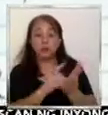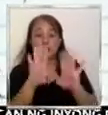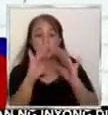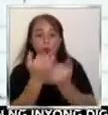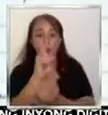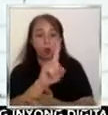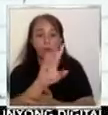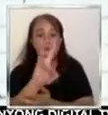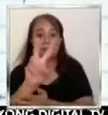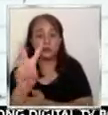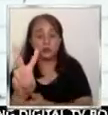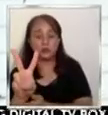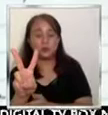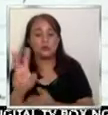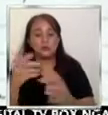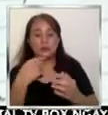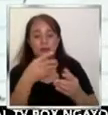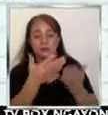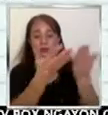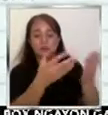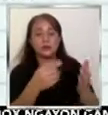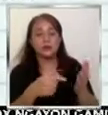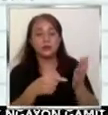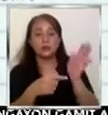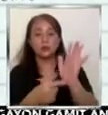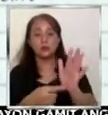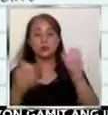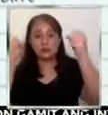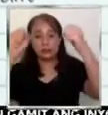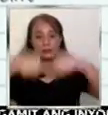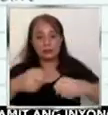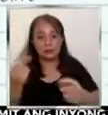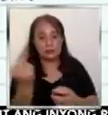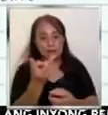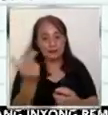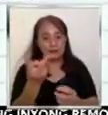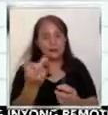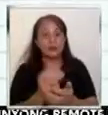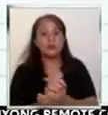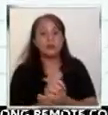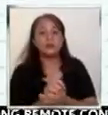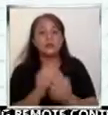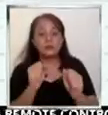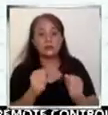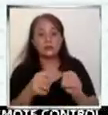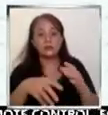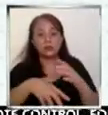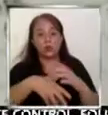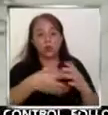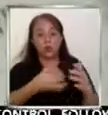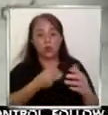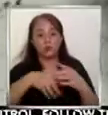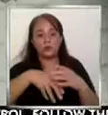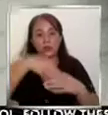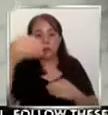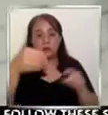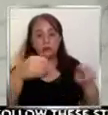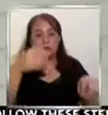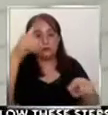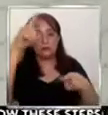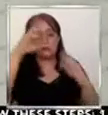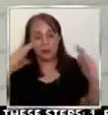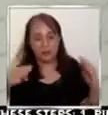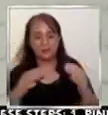pulisya, lumalabas na nagkasundo ang magkabilang panig na kusang aalis si Jodeline sa paupahan. Pirmado ito ng